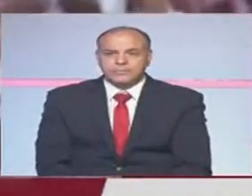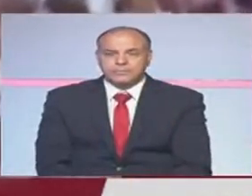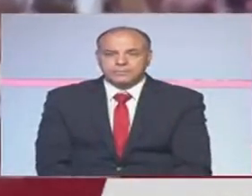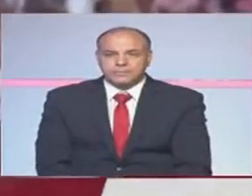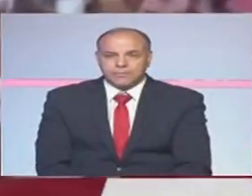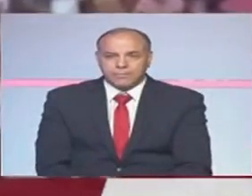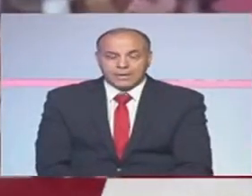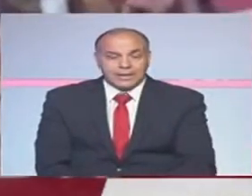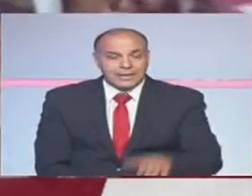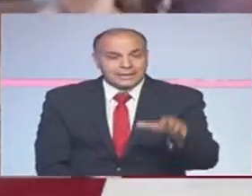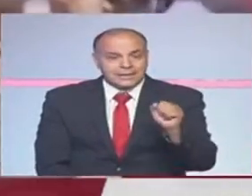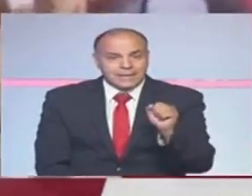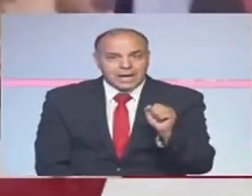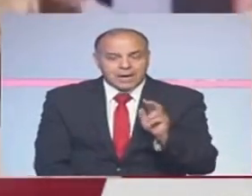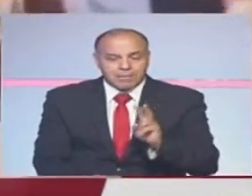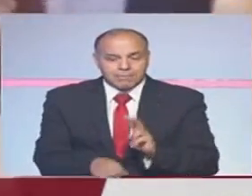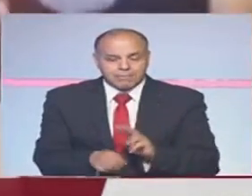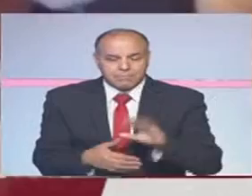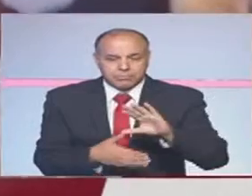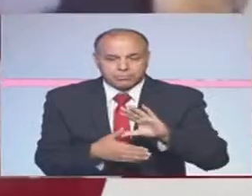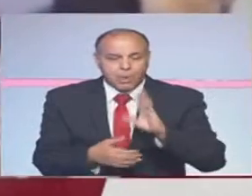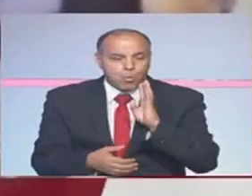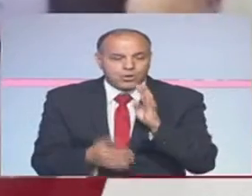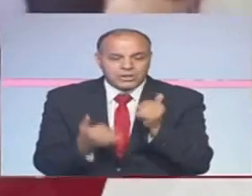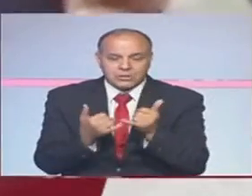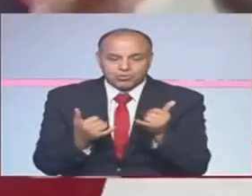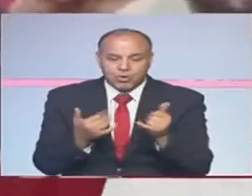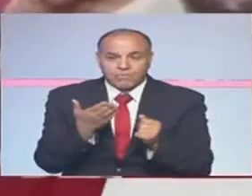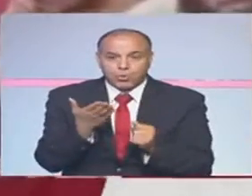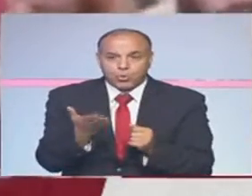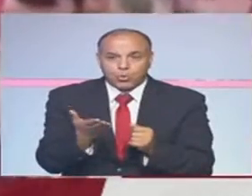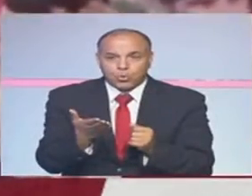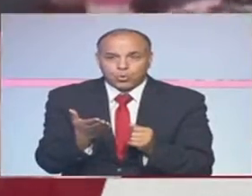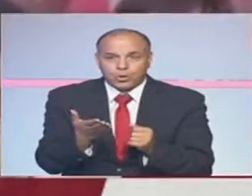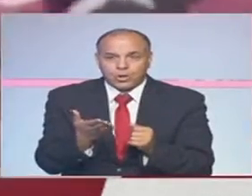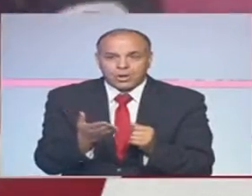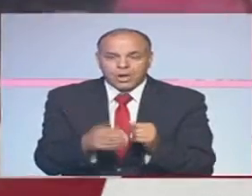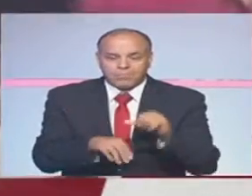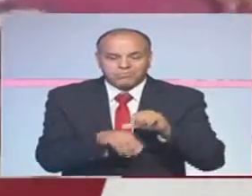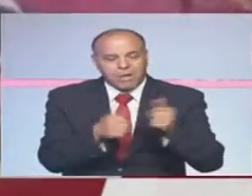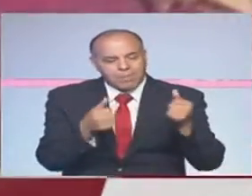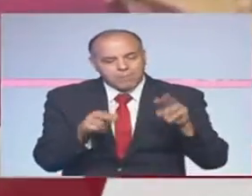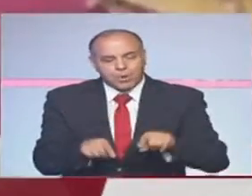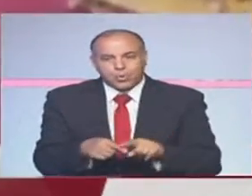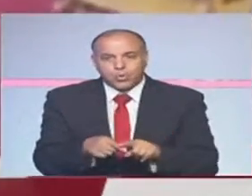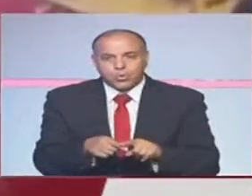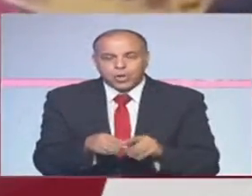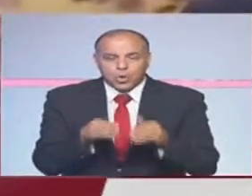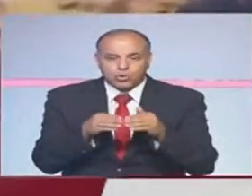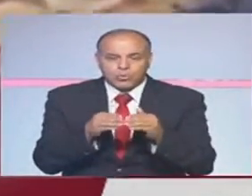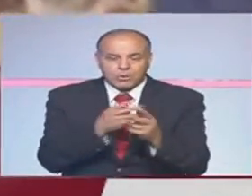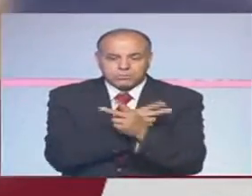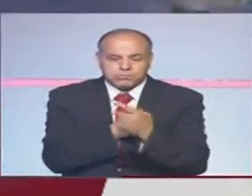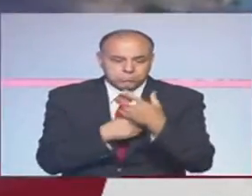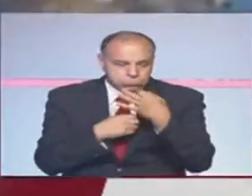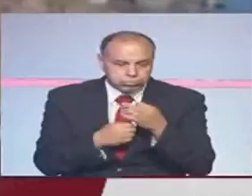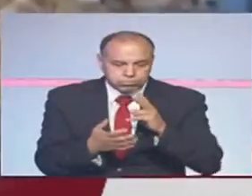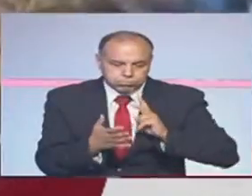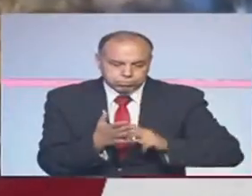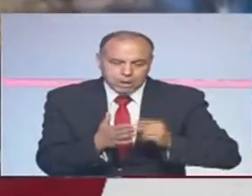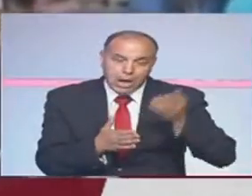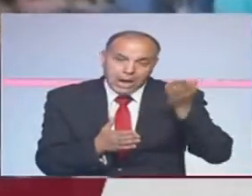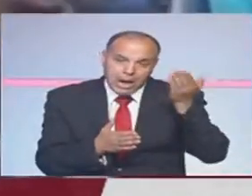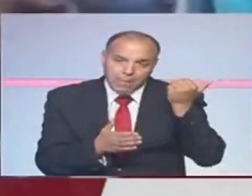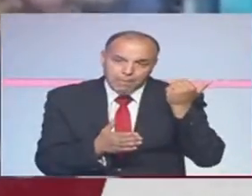ودعا الامين العام للحلف في اول مؤتمر صحفي له منذ سقوط كابول دعا طالبان الى الالتزام بالاتفاق الذي